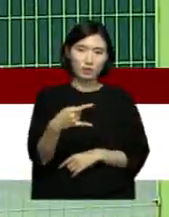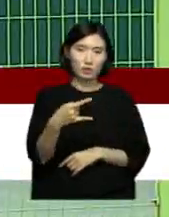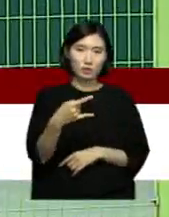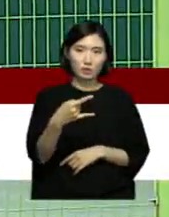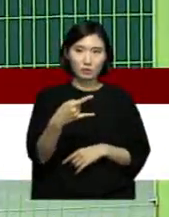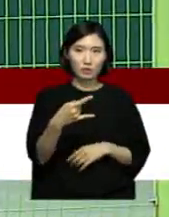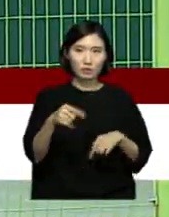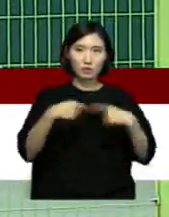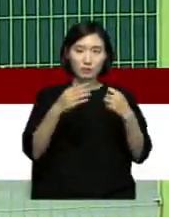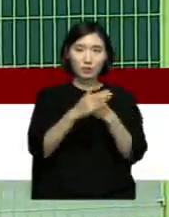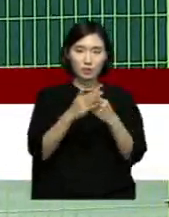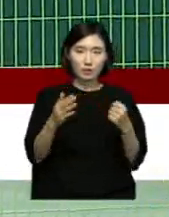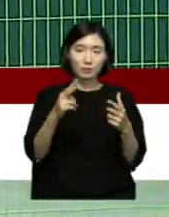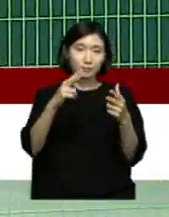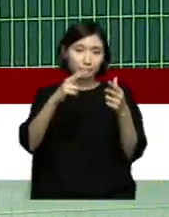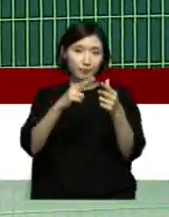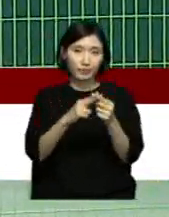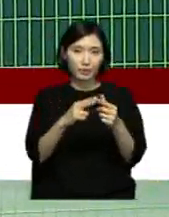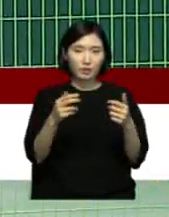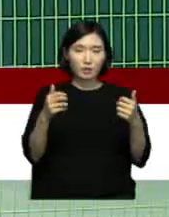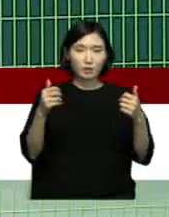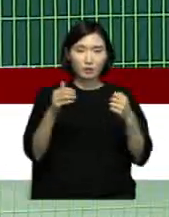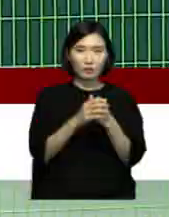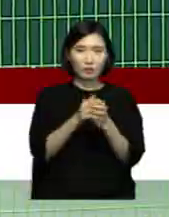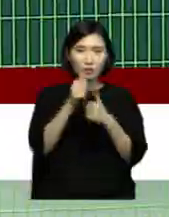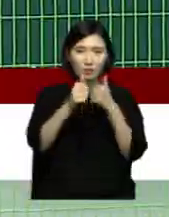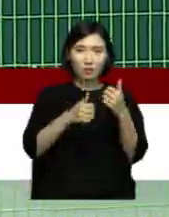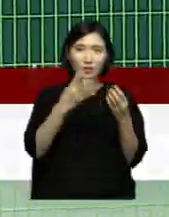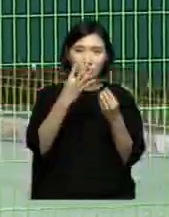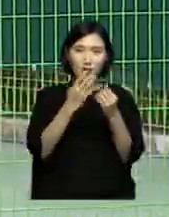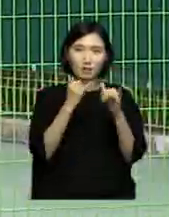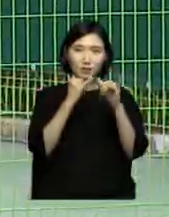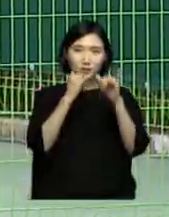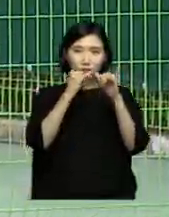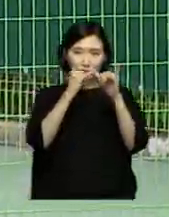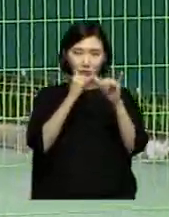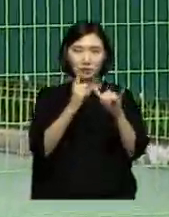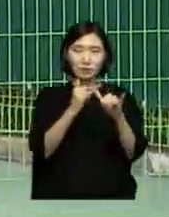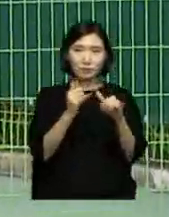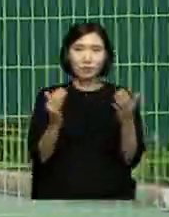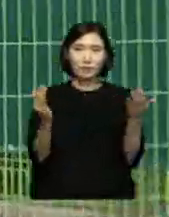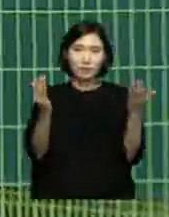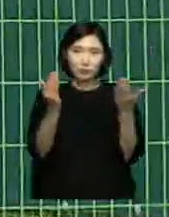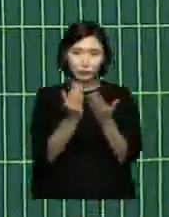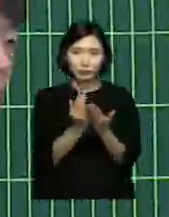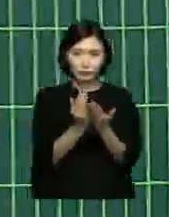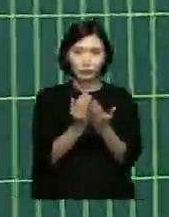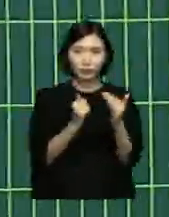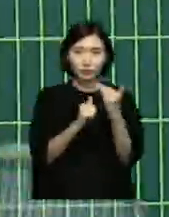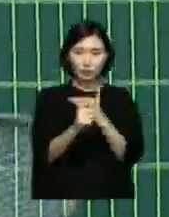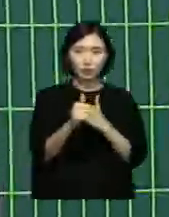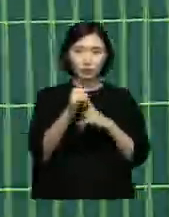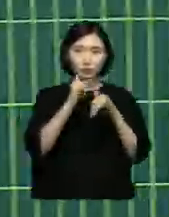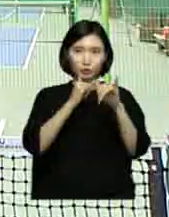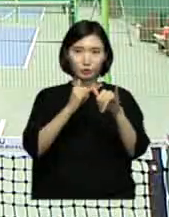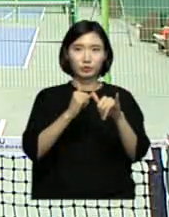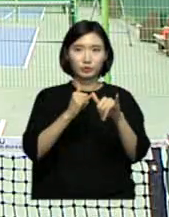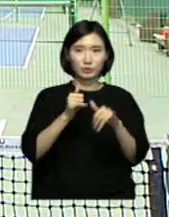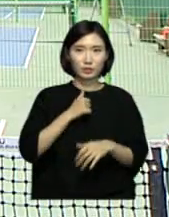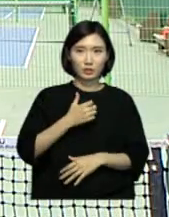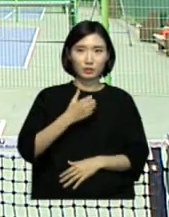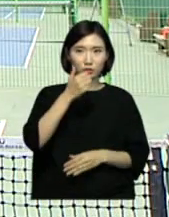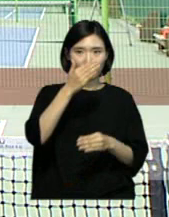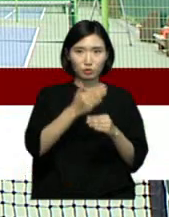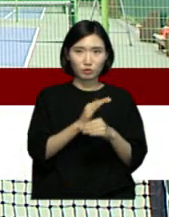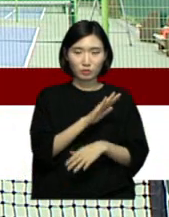때문입니다. 그와 짝을 맞춰 대회 4연패 도전에 나선 조성우 선수 역시 우승을 자신하고 있습니다. 일단 저희